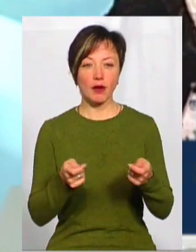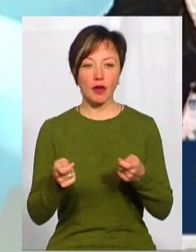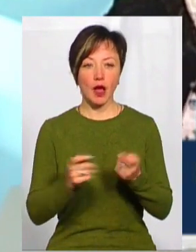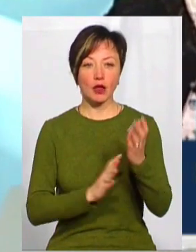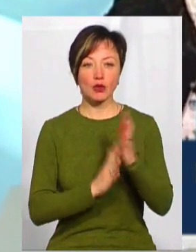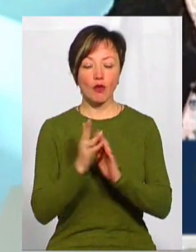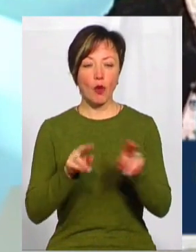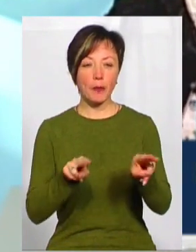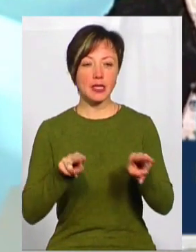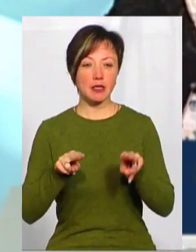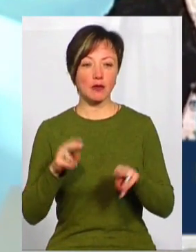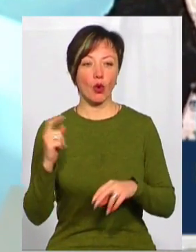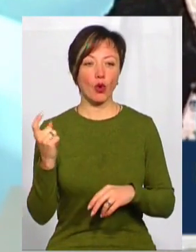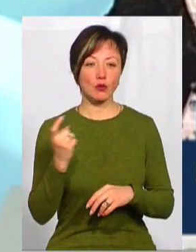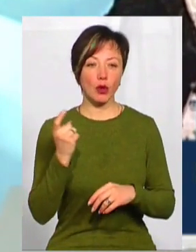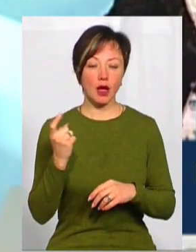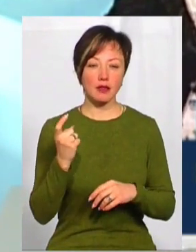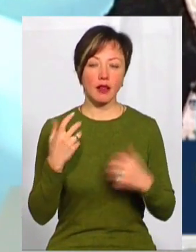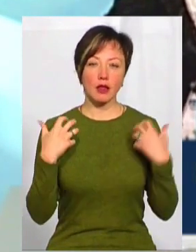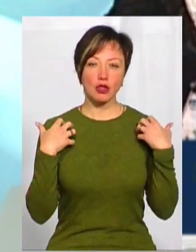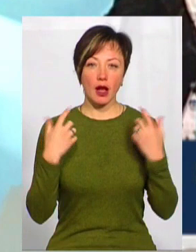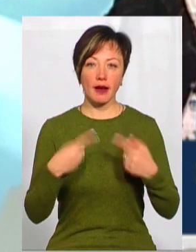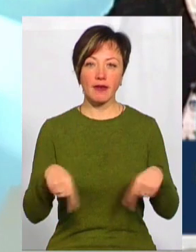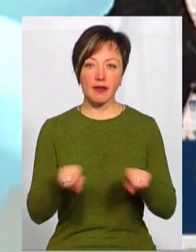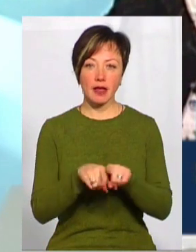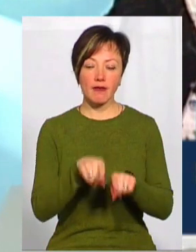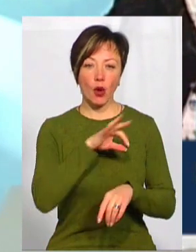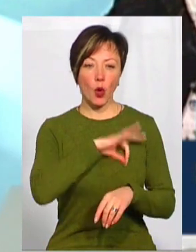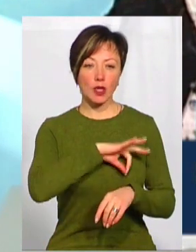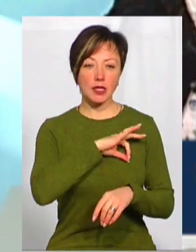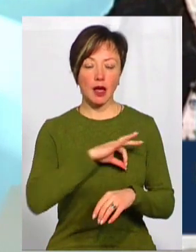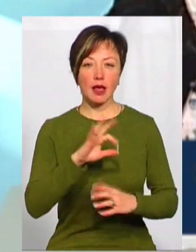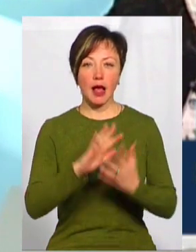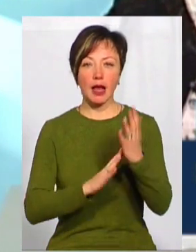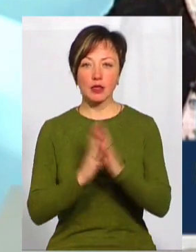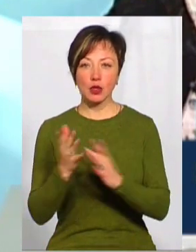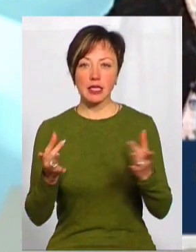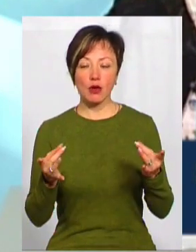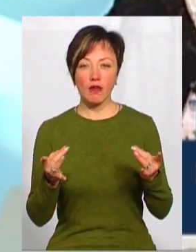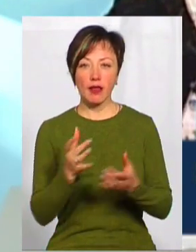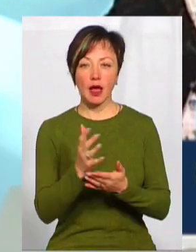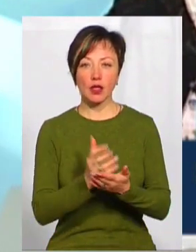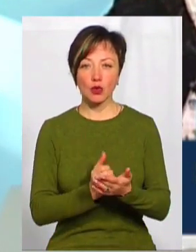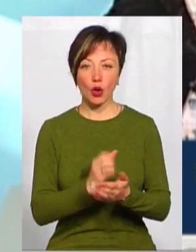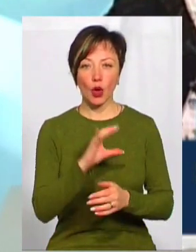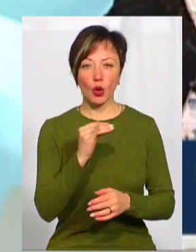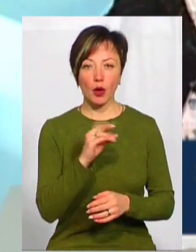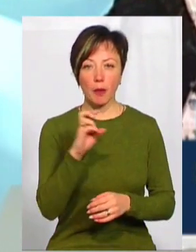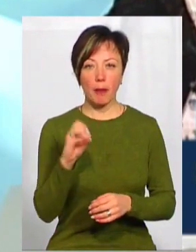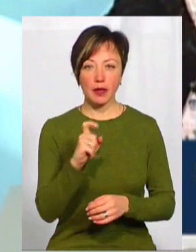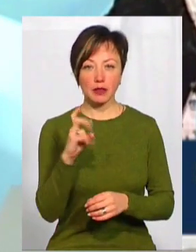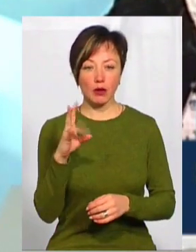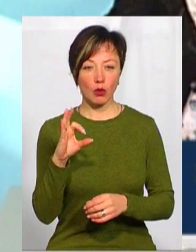управління лісового та мисливського господарства, начальник відділу використання лісосировинних ресурсів Юрій